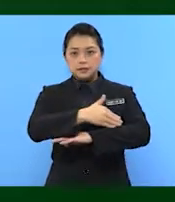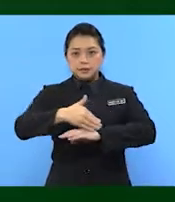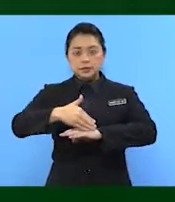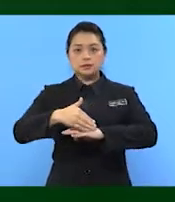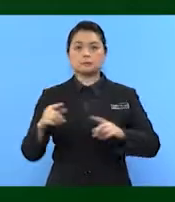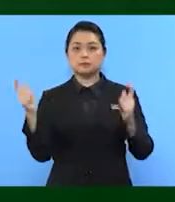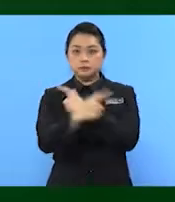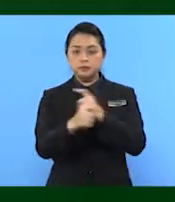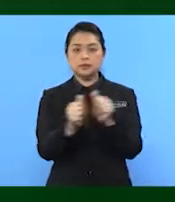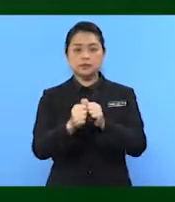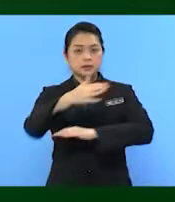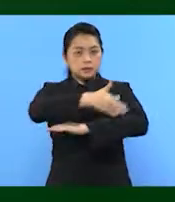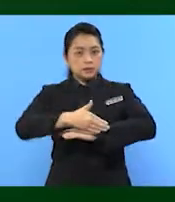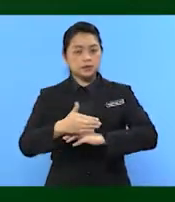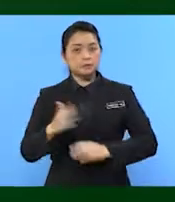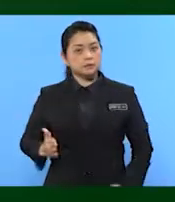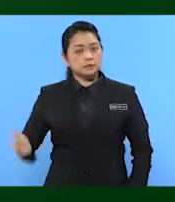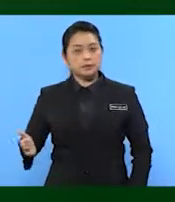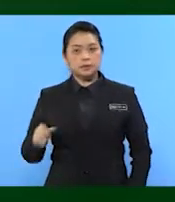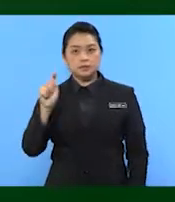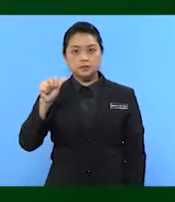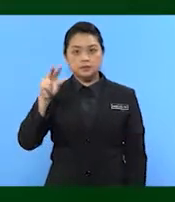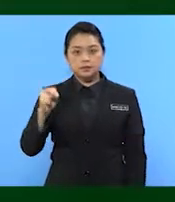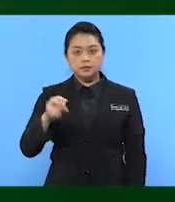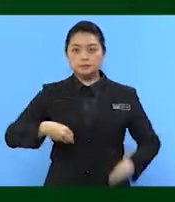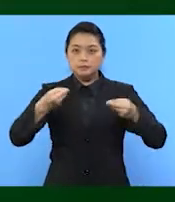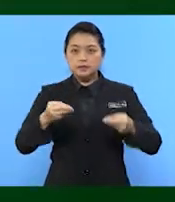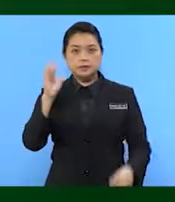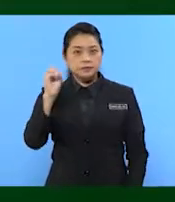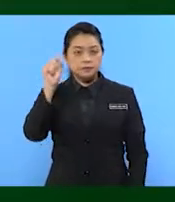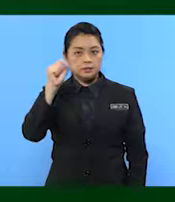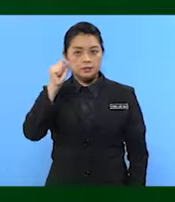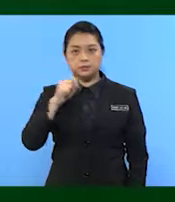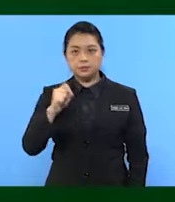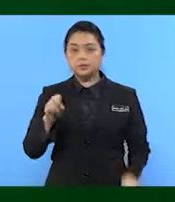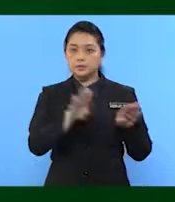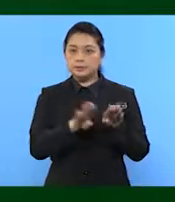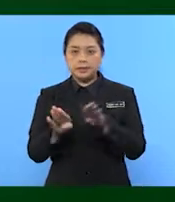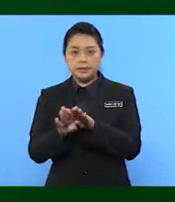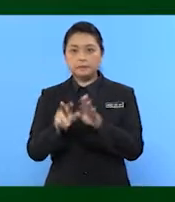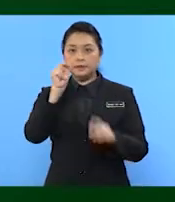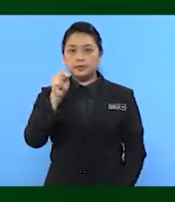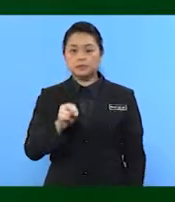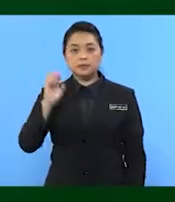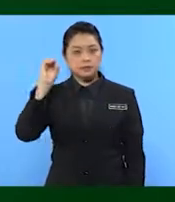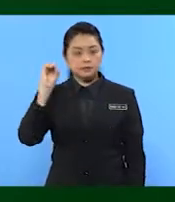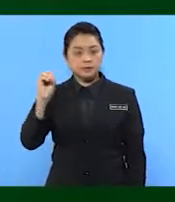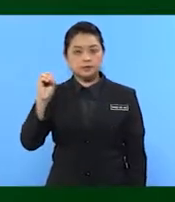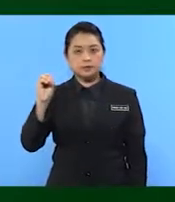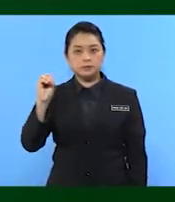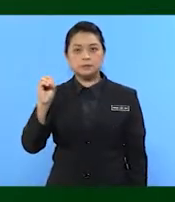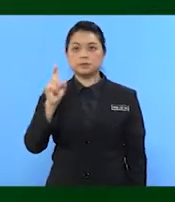sisi bersebelahan. Tangen bagi sudut sifar darjah ditulis sebagai nisbah sifar unit